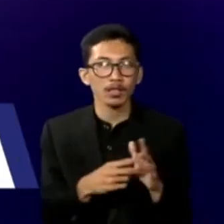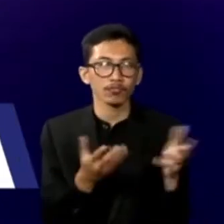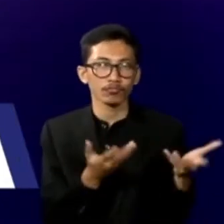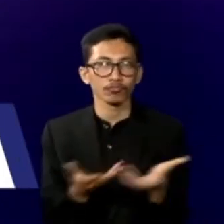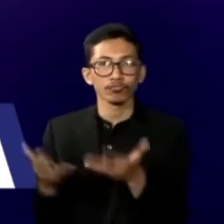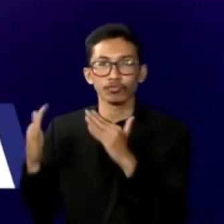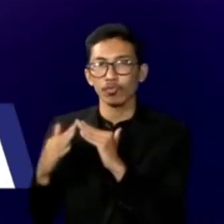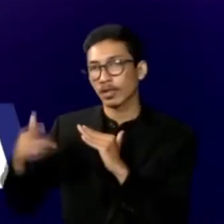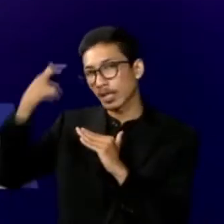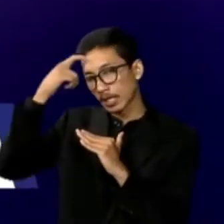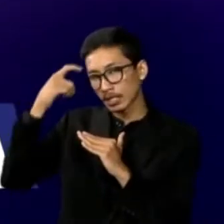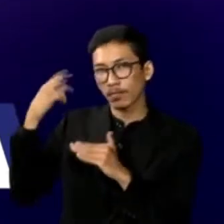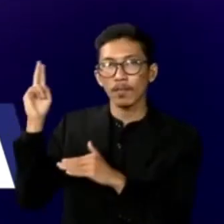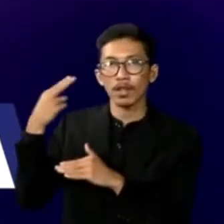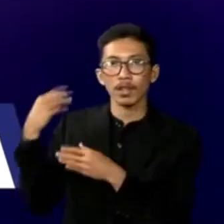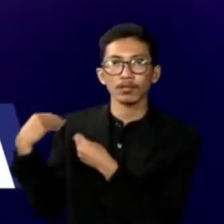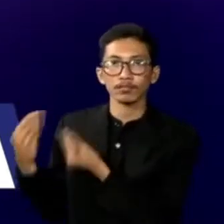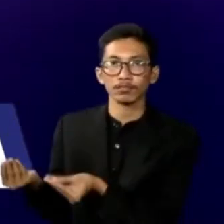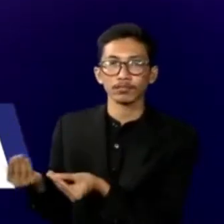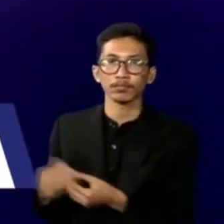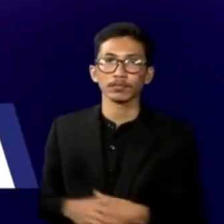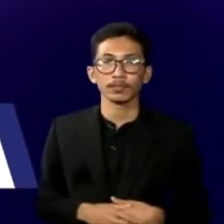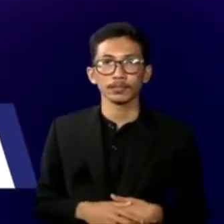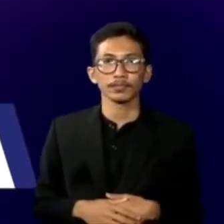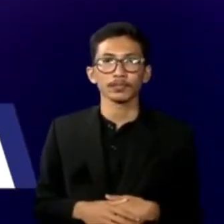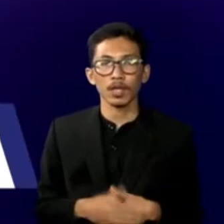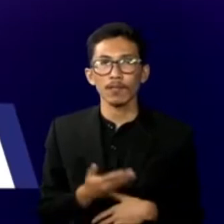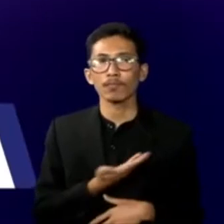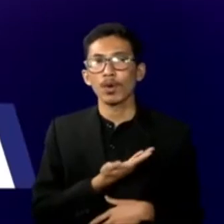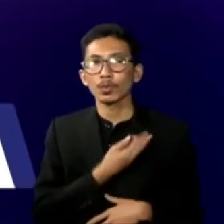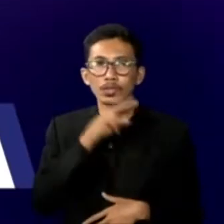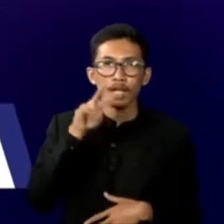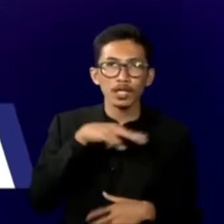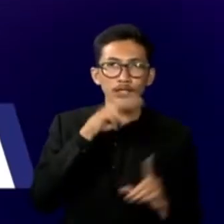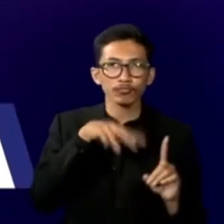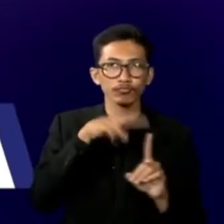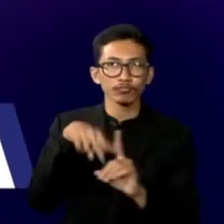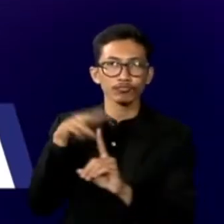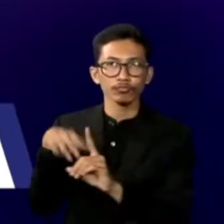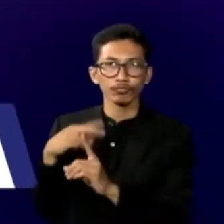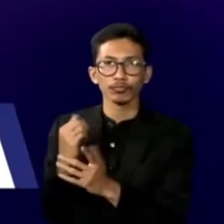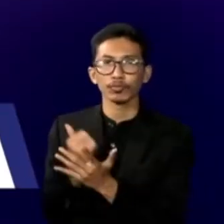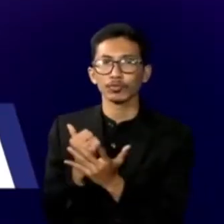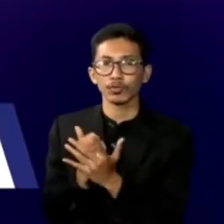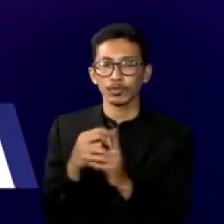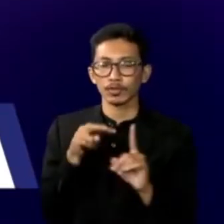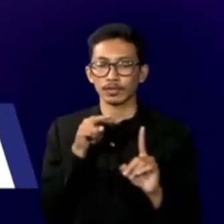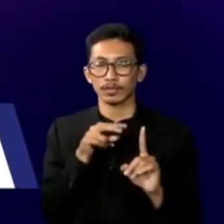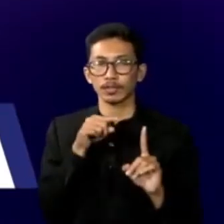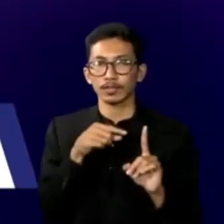dibawa ke rumah sakit Nah kita mencoba menemukan orang-orang ini dalam posisi dia masih